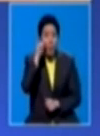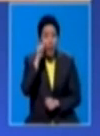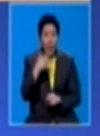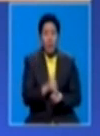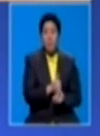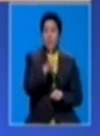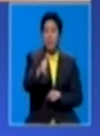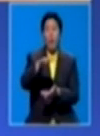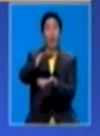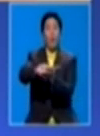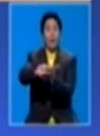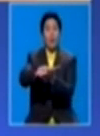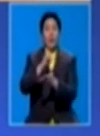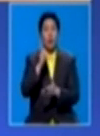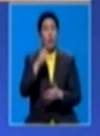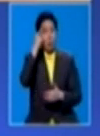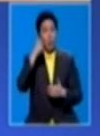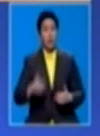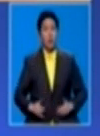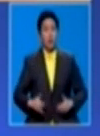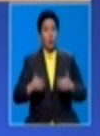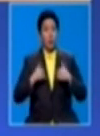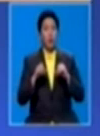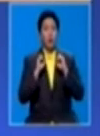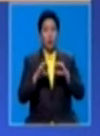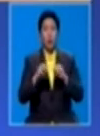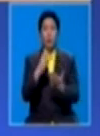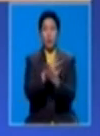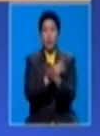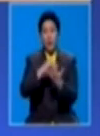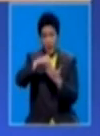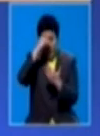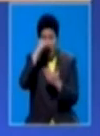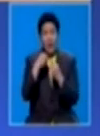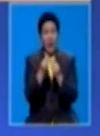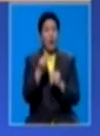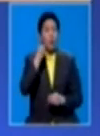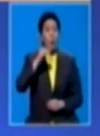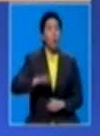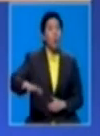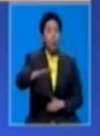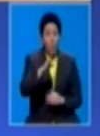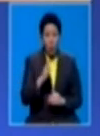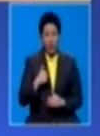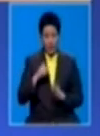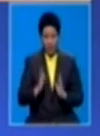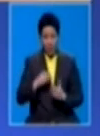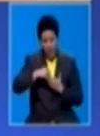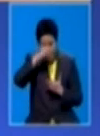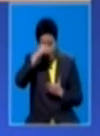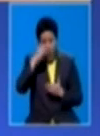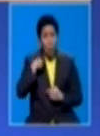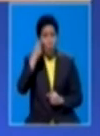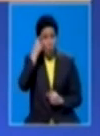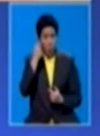ครูก็ต้องปลูกฝังทักษะการใช้ชีวิตสอดแทรกในวิชาเรียนต่างๆให้ทุกคนลูกศิษย์นั้นเป็นคนดีมีความ